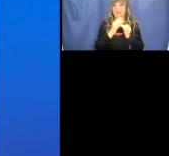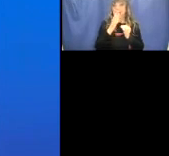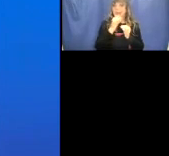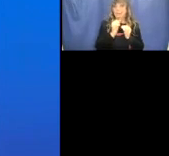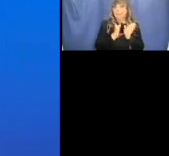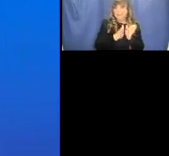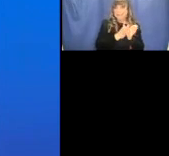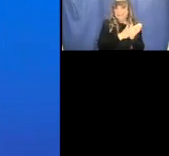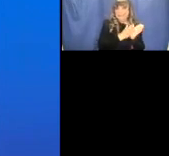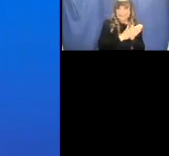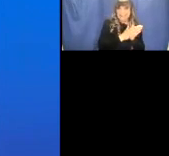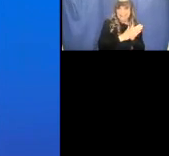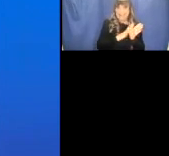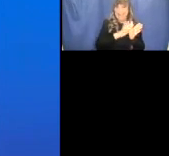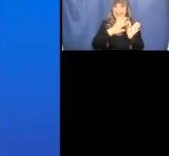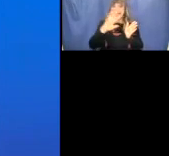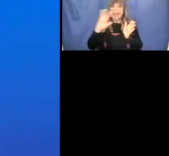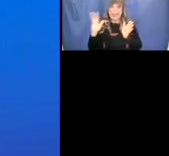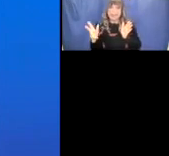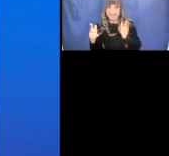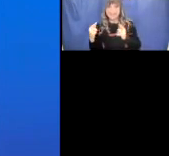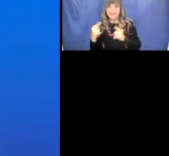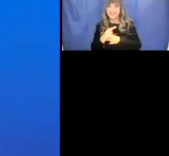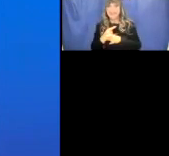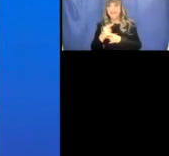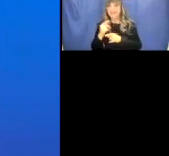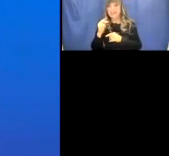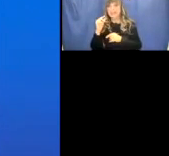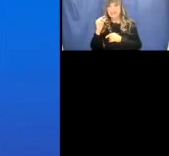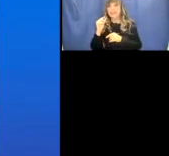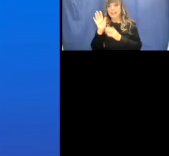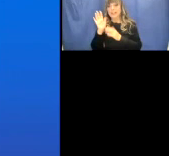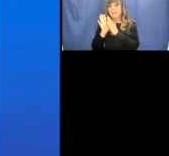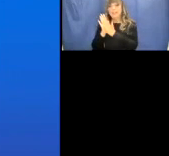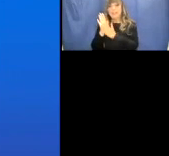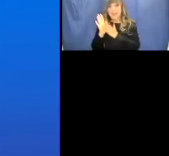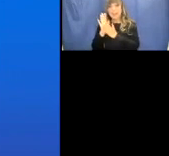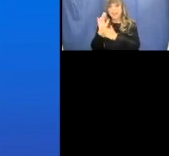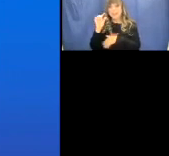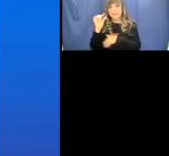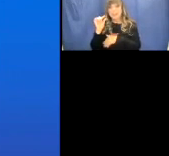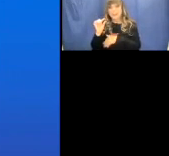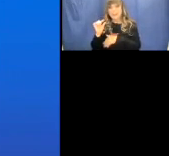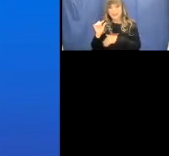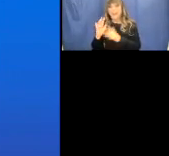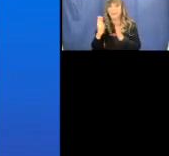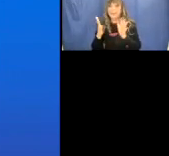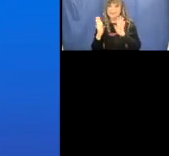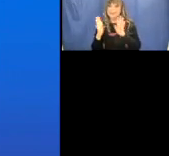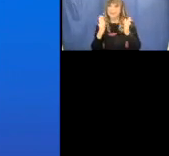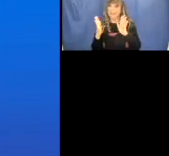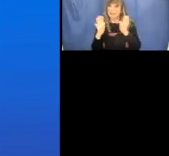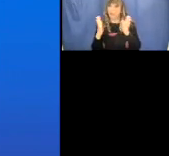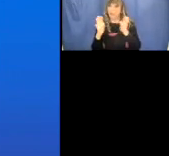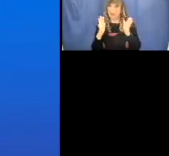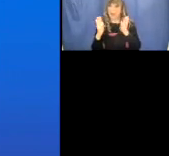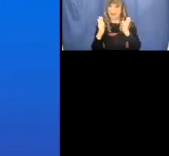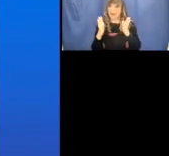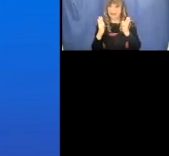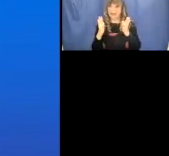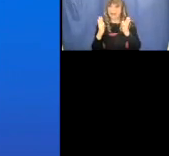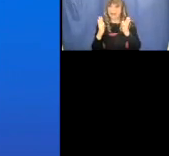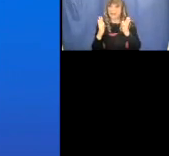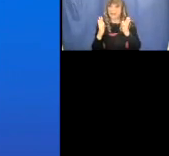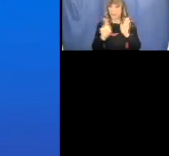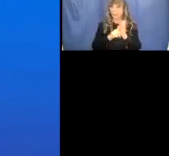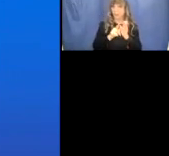e altri ne vale queste faccette sono come se fossero speculari rispetto alle prime